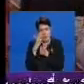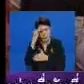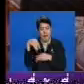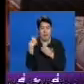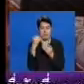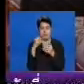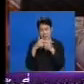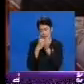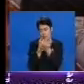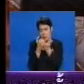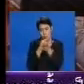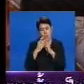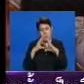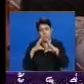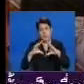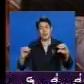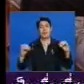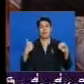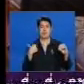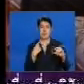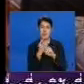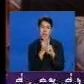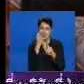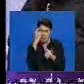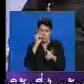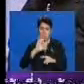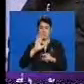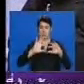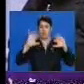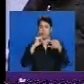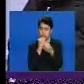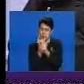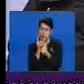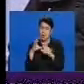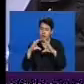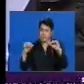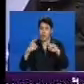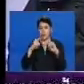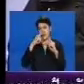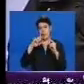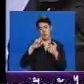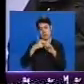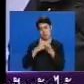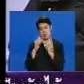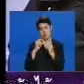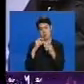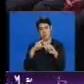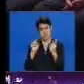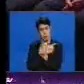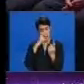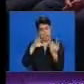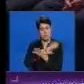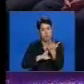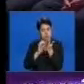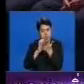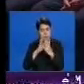เสพติดลดระดับความรุนแรงลงตามเจตนารมณ์ของรัฐบาลที่มุ่งหวังให้สังคมไทยปลอดจากปัญหายาเสพติด